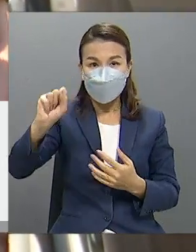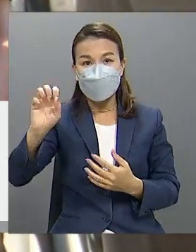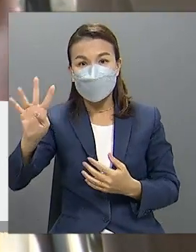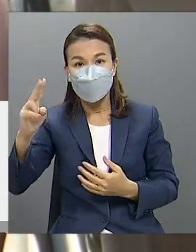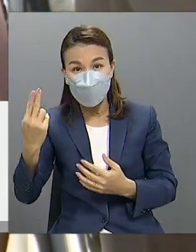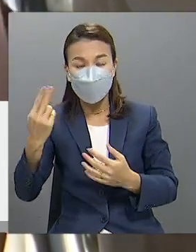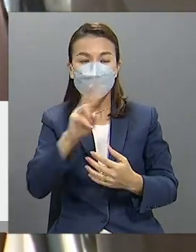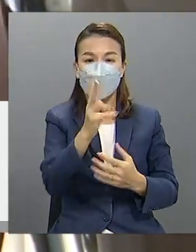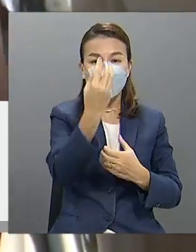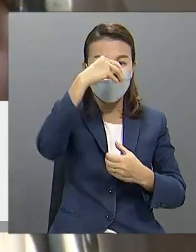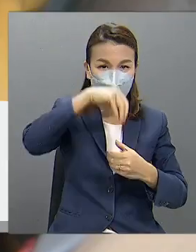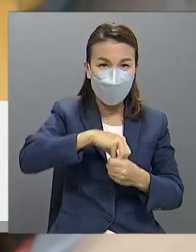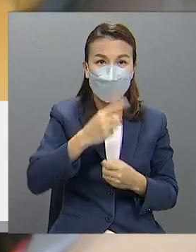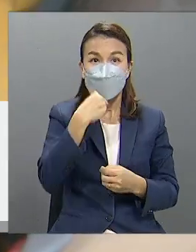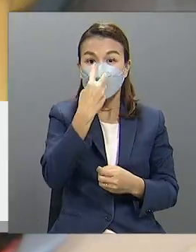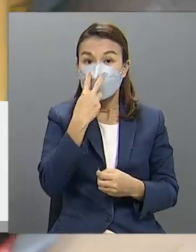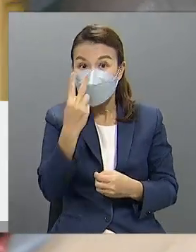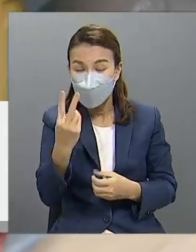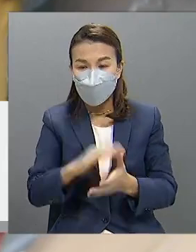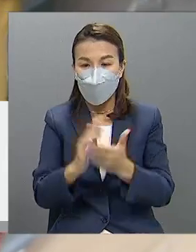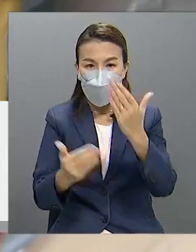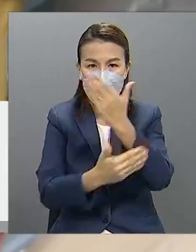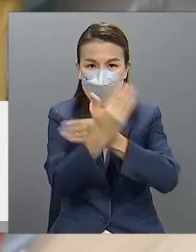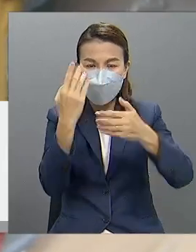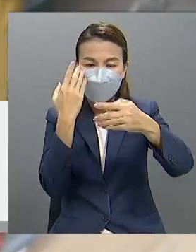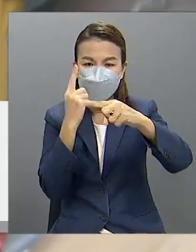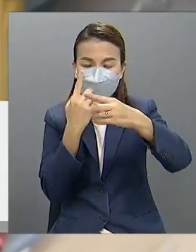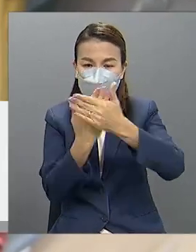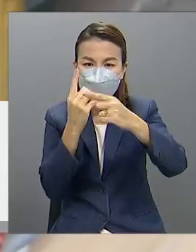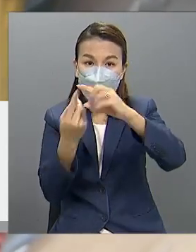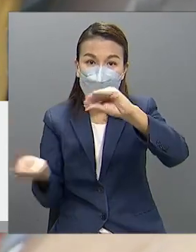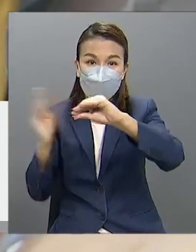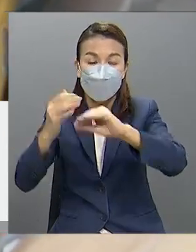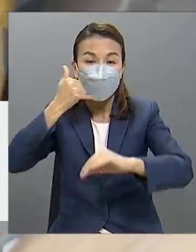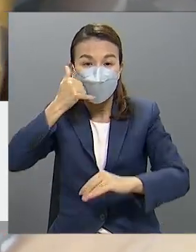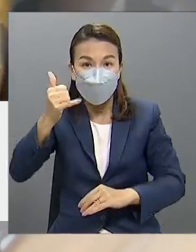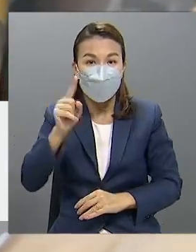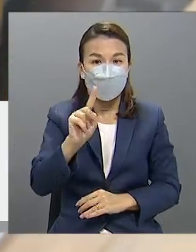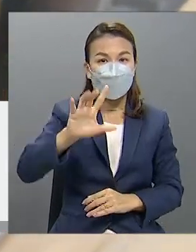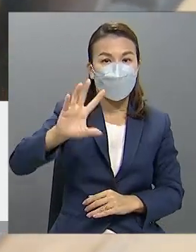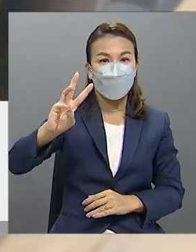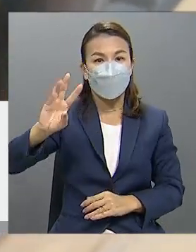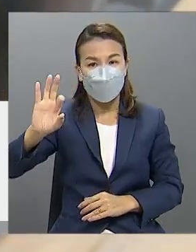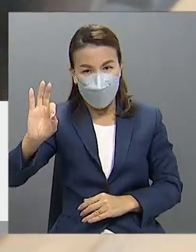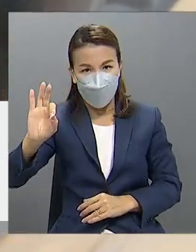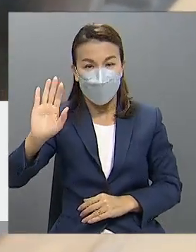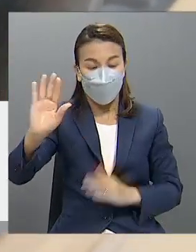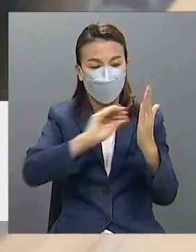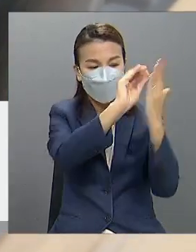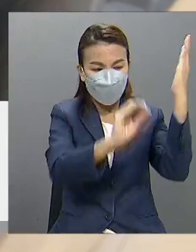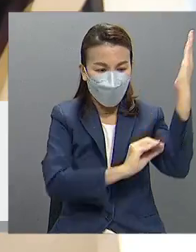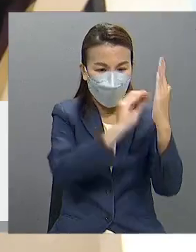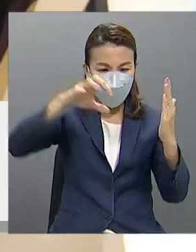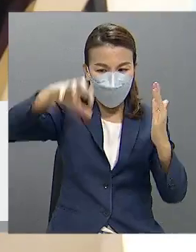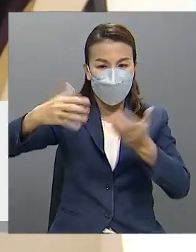จ้งมาได้สายด่วนกรมการค้าภายใน1569หรือที่สำนักงานพาณิชย์จังหวัดทั่วประเทศได้ค่ะนอกจากนี้ยังมี